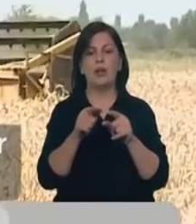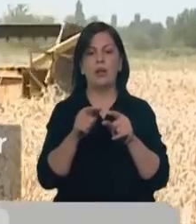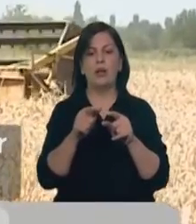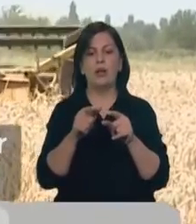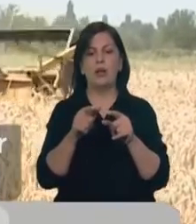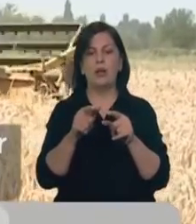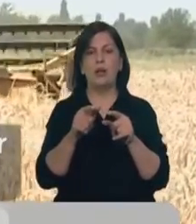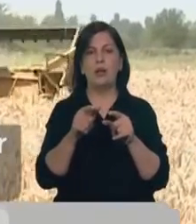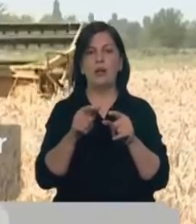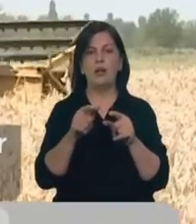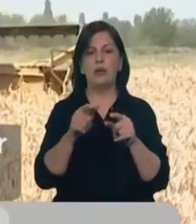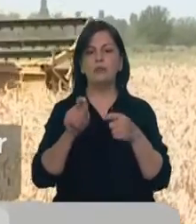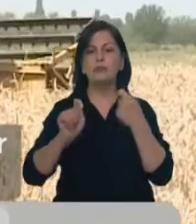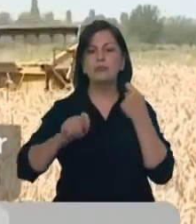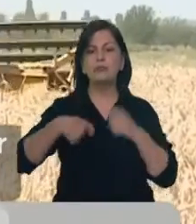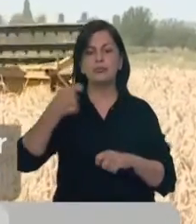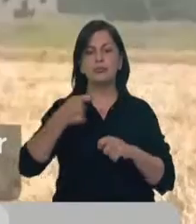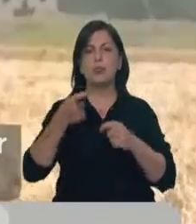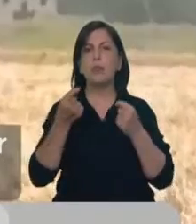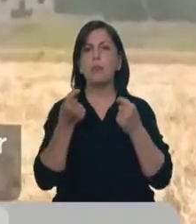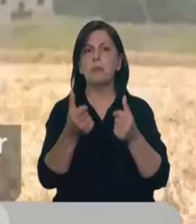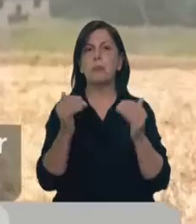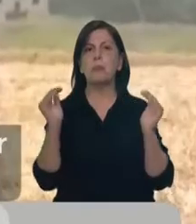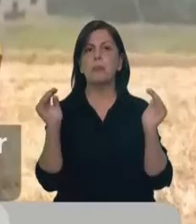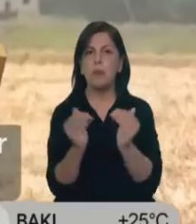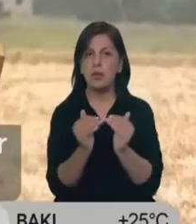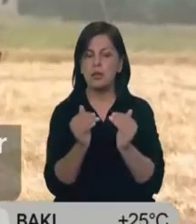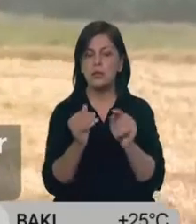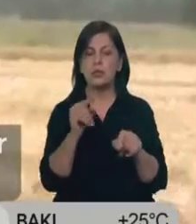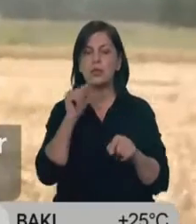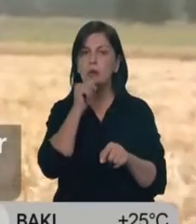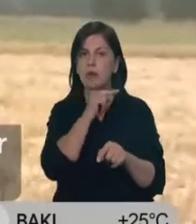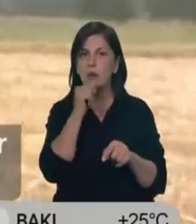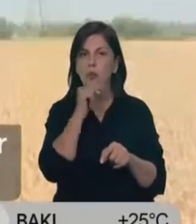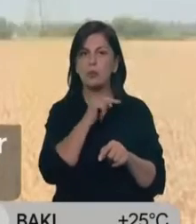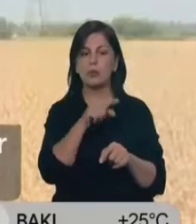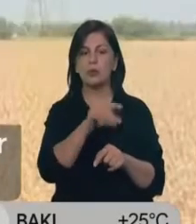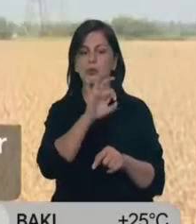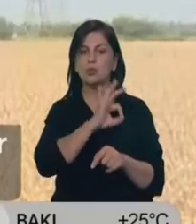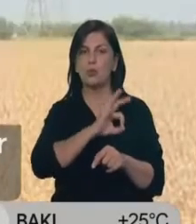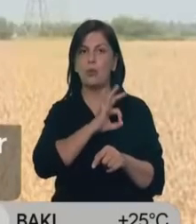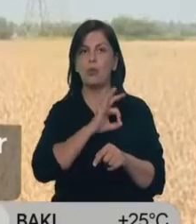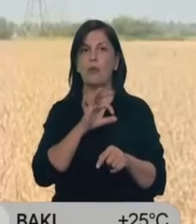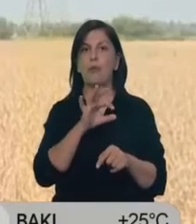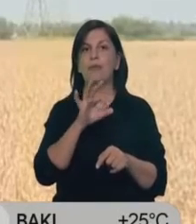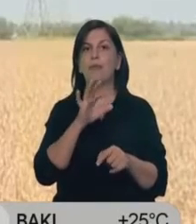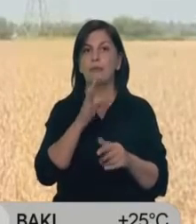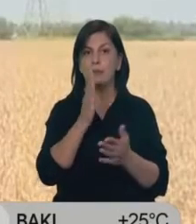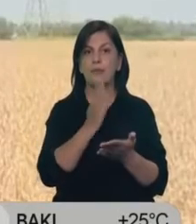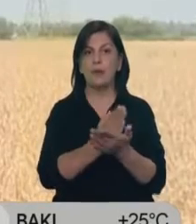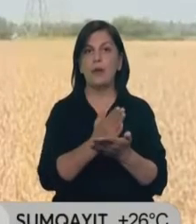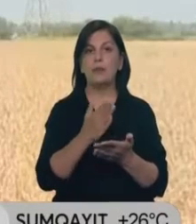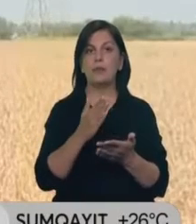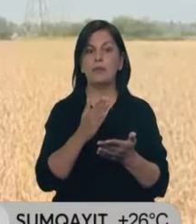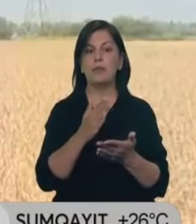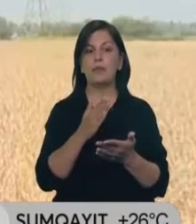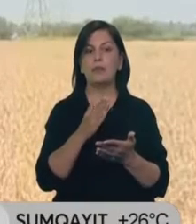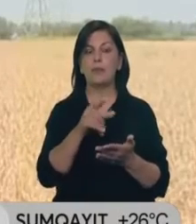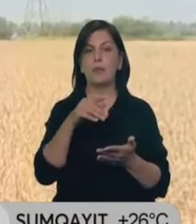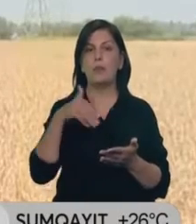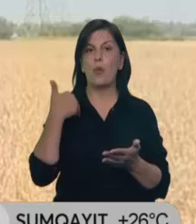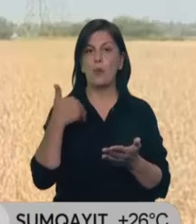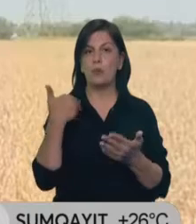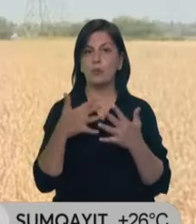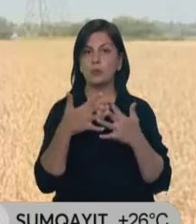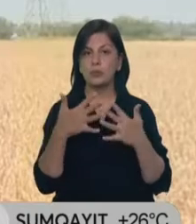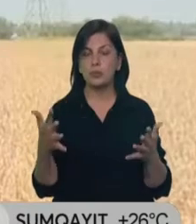endirməklə məhsuldarlığa ciddi təsir göstərdiyi deyilir. Texniki göstəricilərinə görə 32 faiz malik ərazidə biçin apara